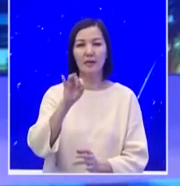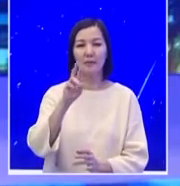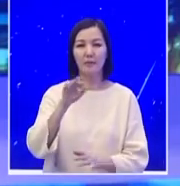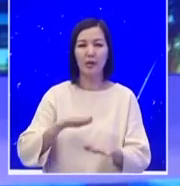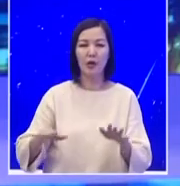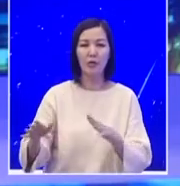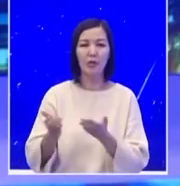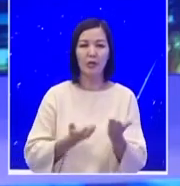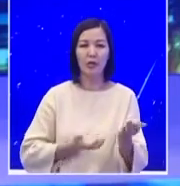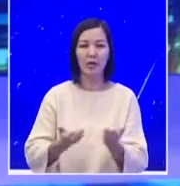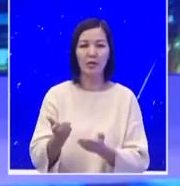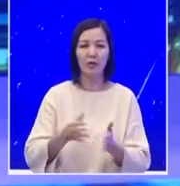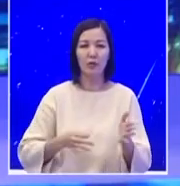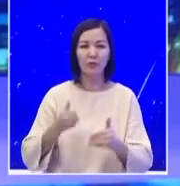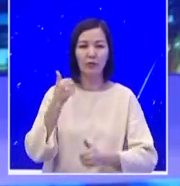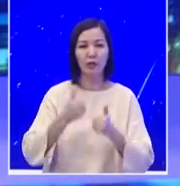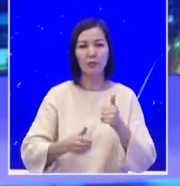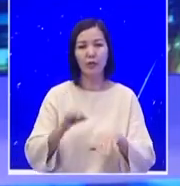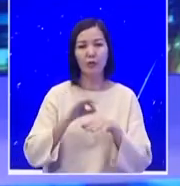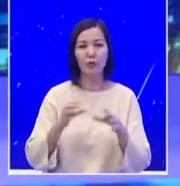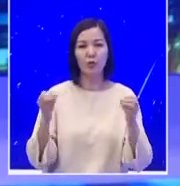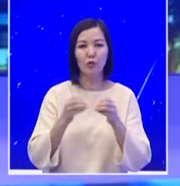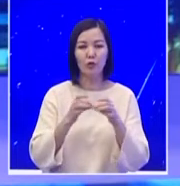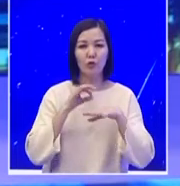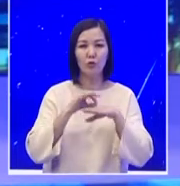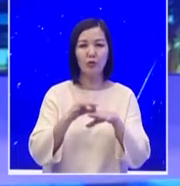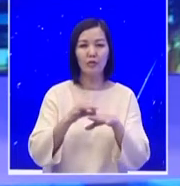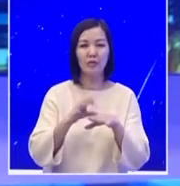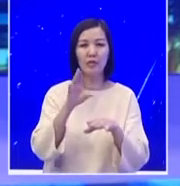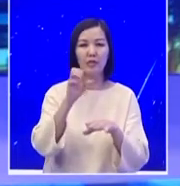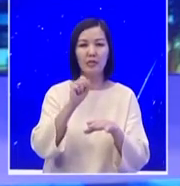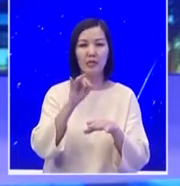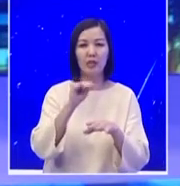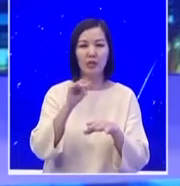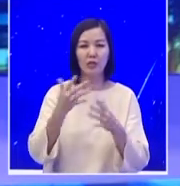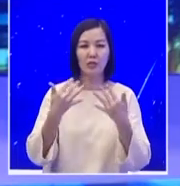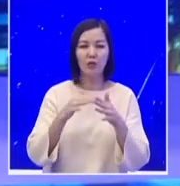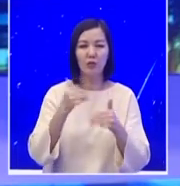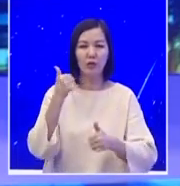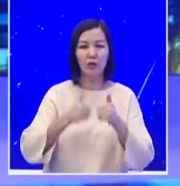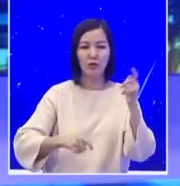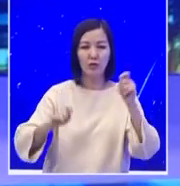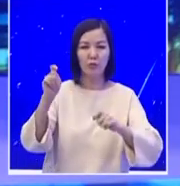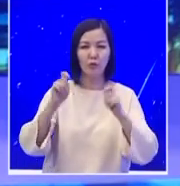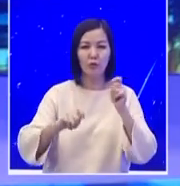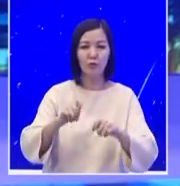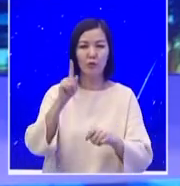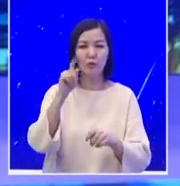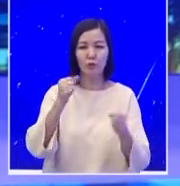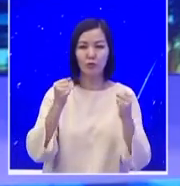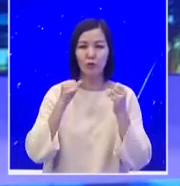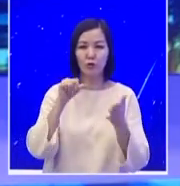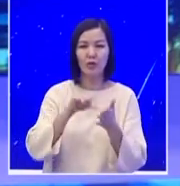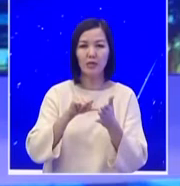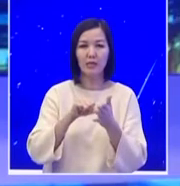шаңғыдан облыстық чемпионат өтті. Осымен 10-ші рет өткізіліп отырған Саржаз ауылындағы жарысқа өңірдің түкпір-түкпірінен 100-ден аса спортшы